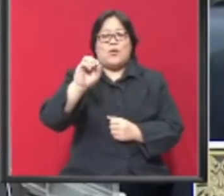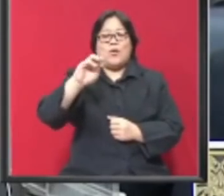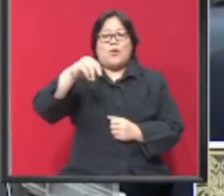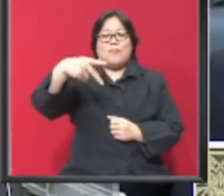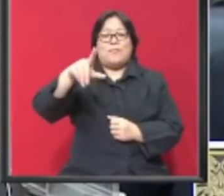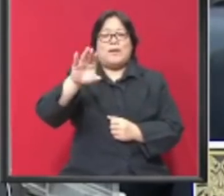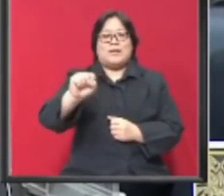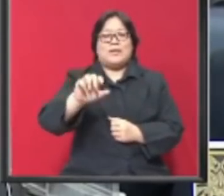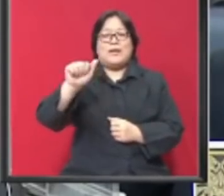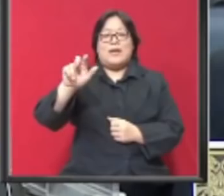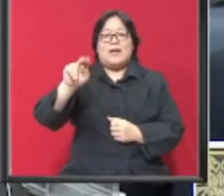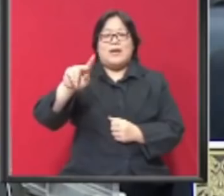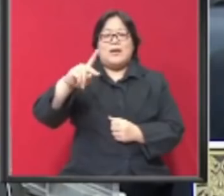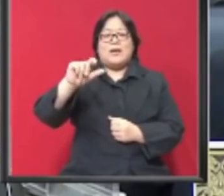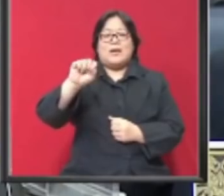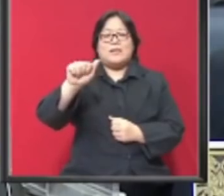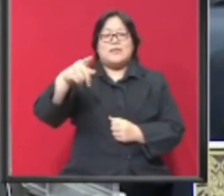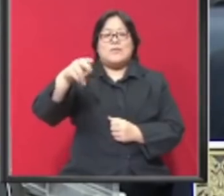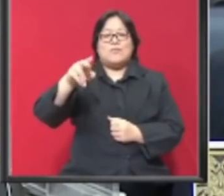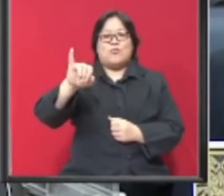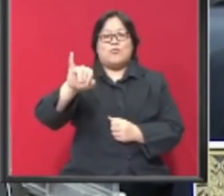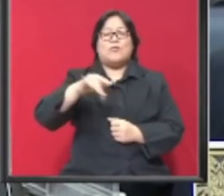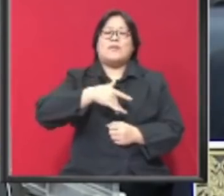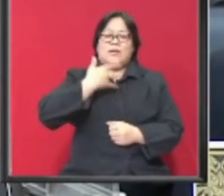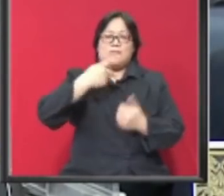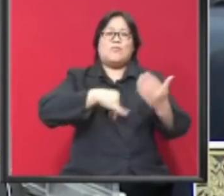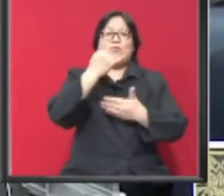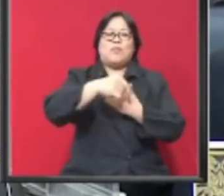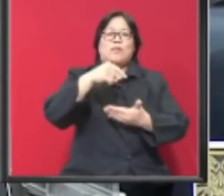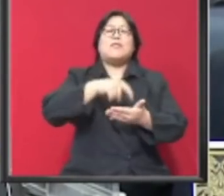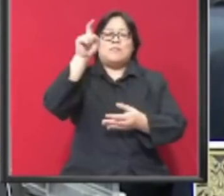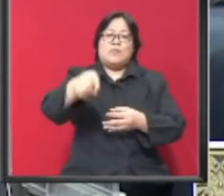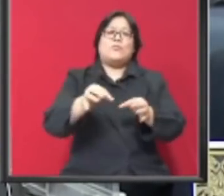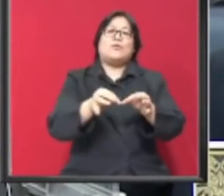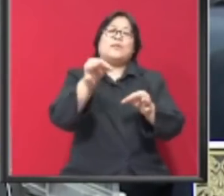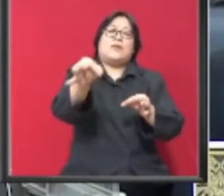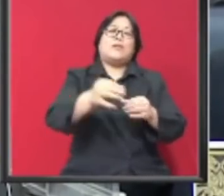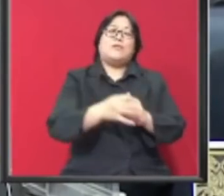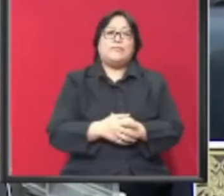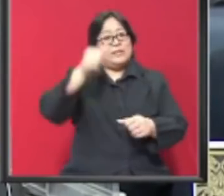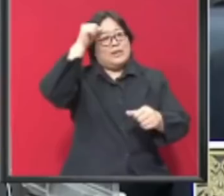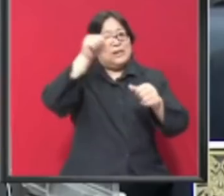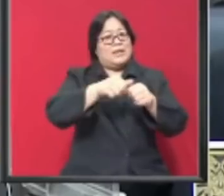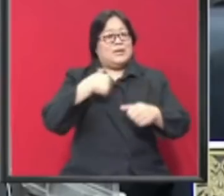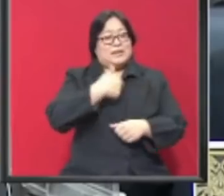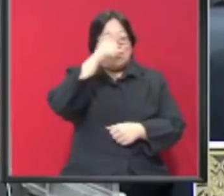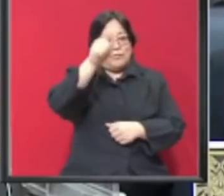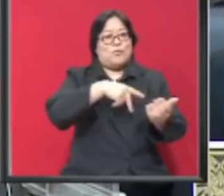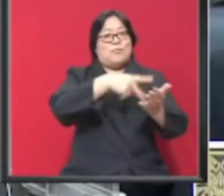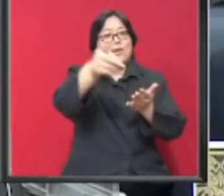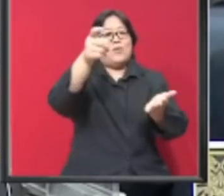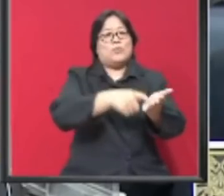angkasapuri kita perlu tangguh project ini Ingatlah kita perlu bayar hutang